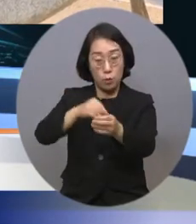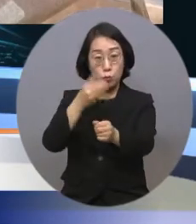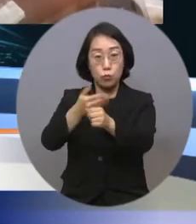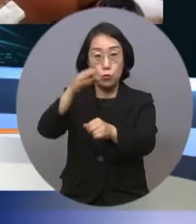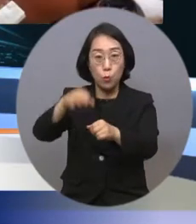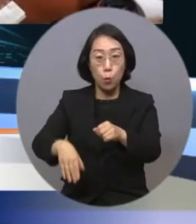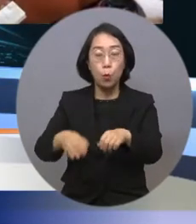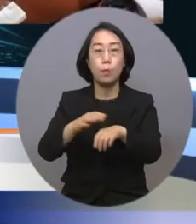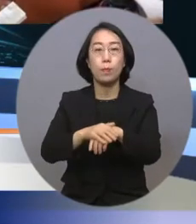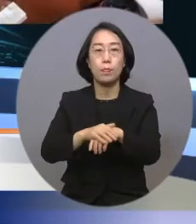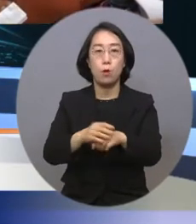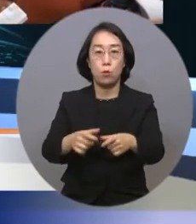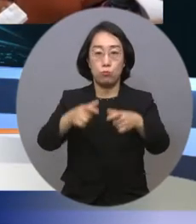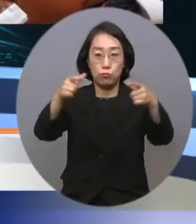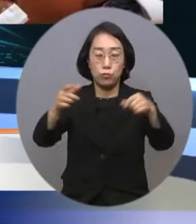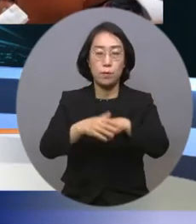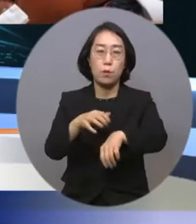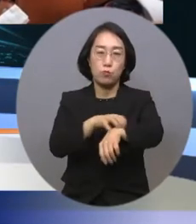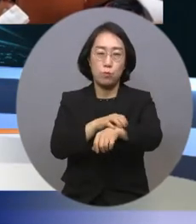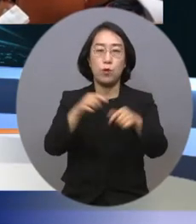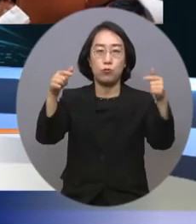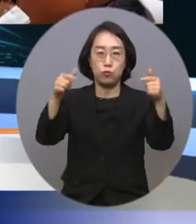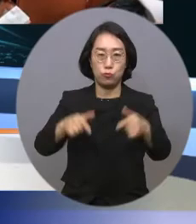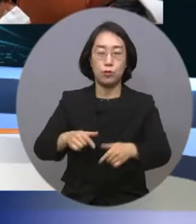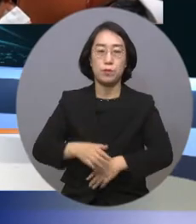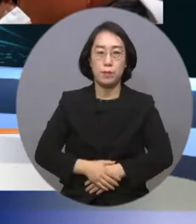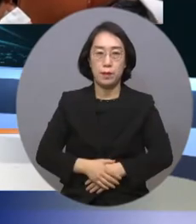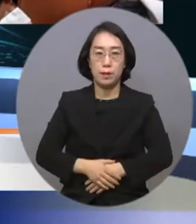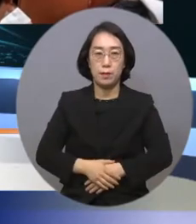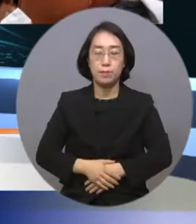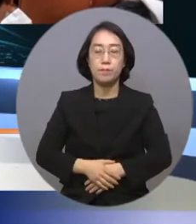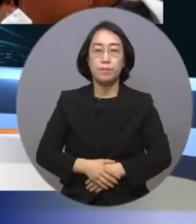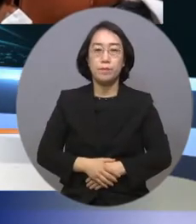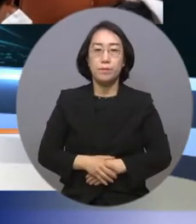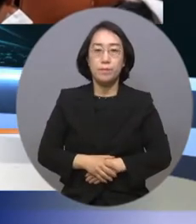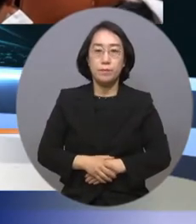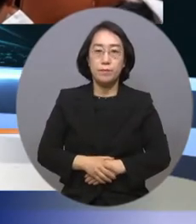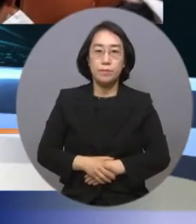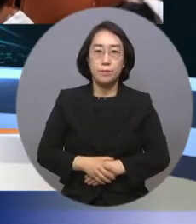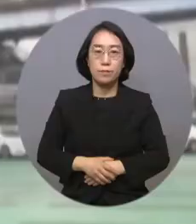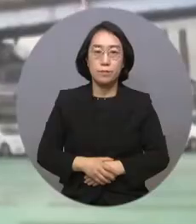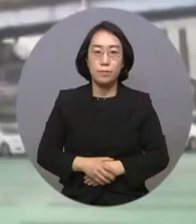당사자들의 번거로움이 대폭 줄어들게 됩니다. 박성윤 기자가 보도합니다.